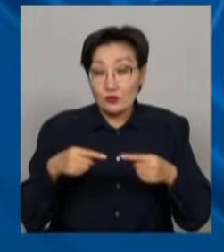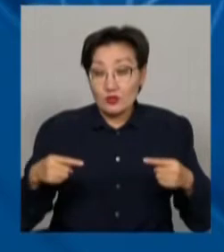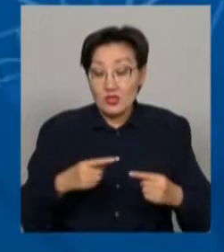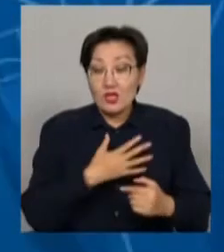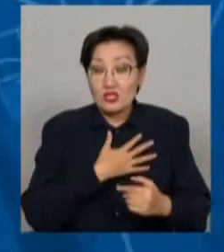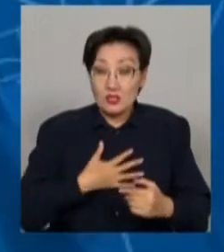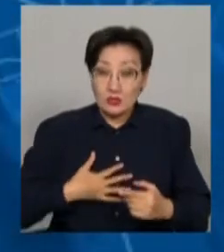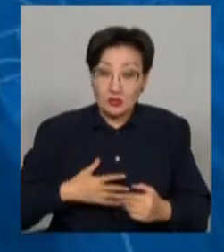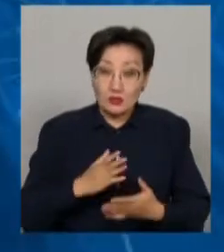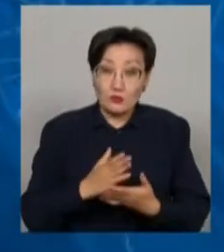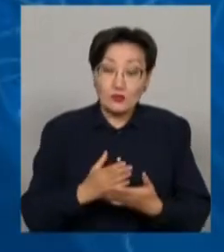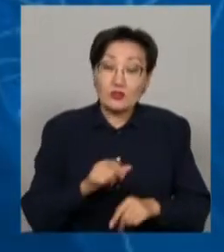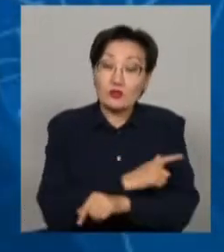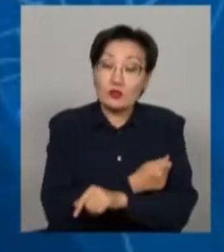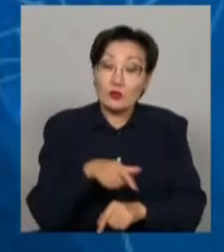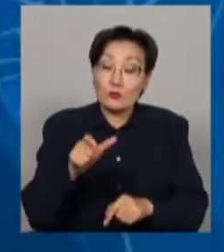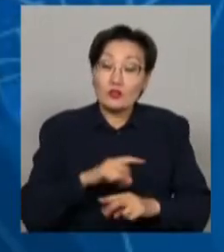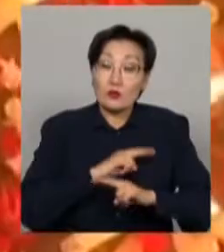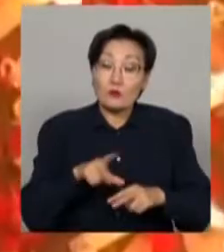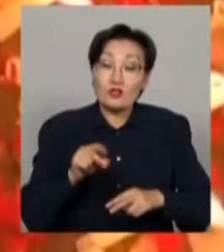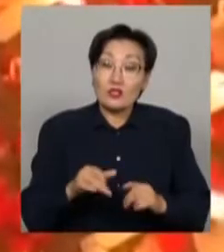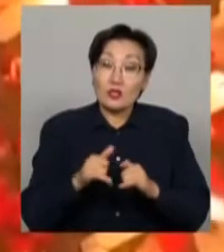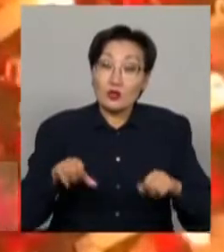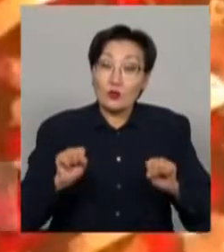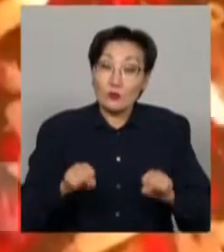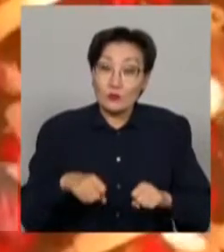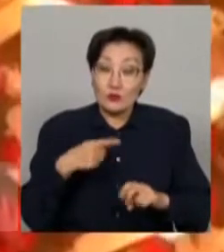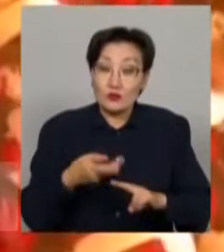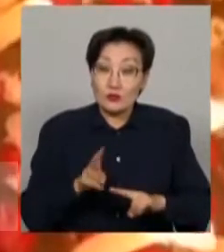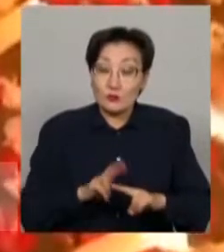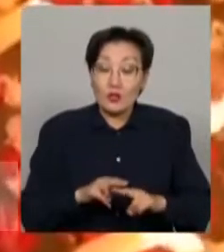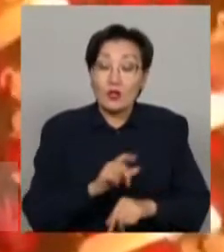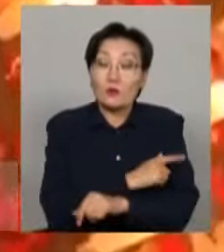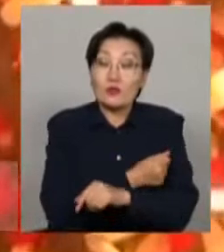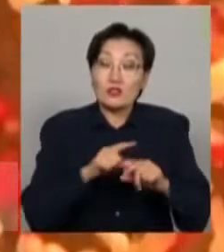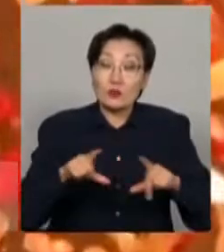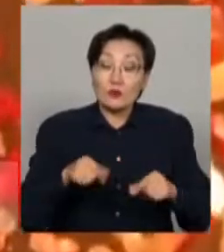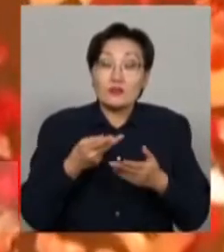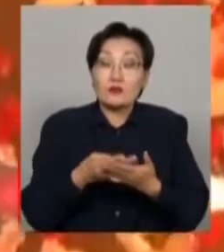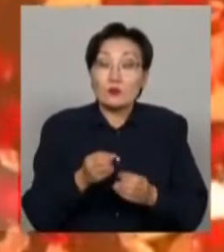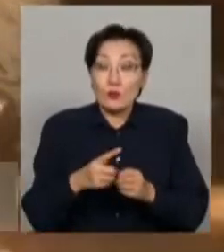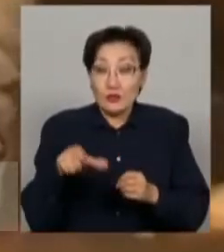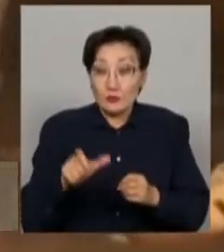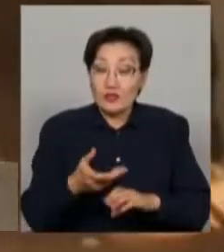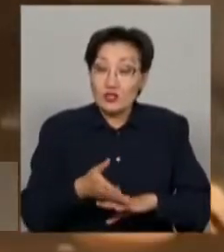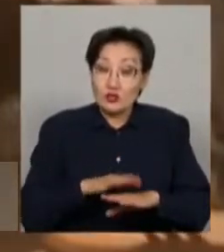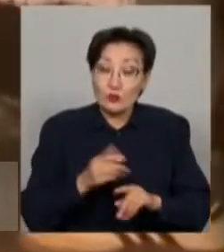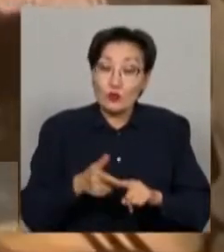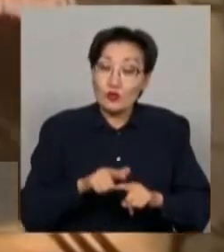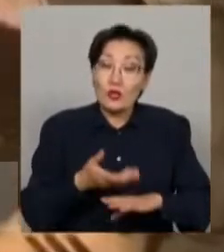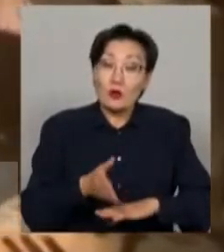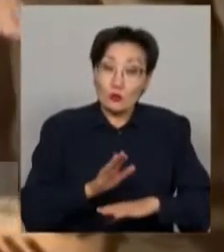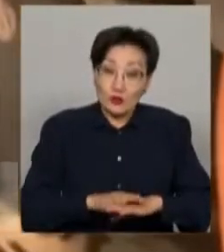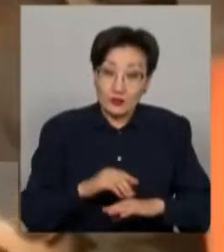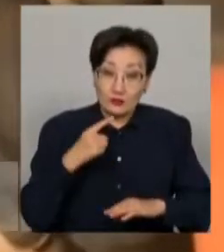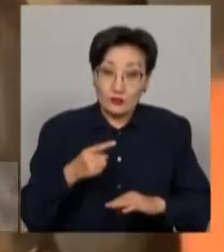деңгейде жарақат алған. Дәрігерлер құрбан болғандар саны артуы мүмкін деп отыр, өйткені ауруханада жатқан 11 адамның жағдайы аса ауыр